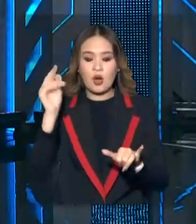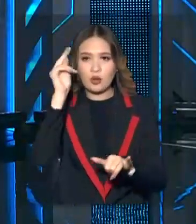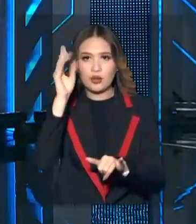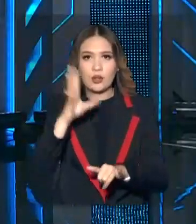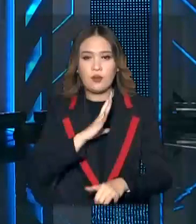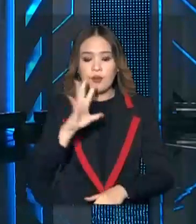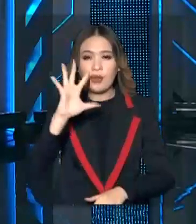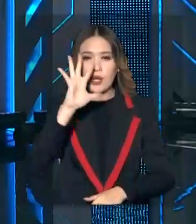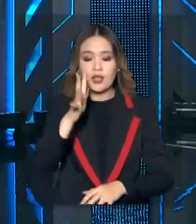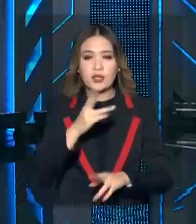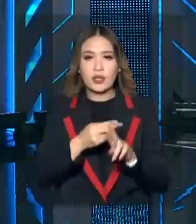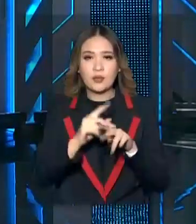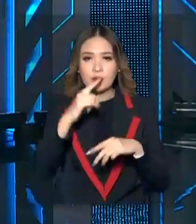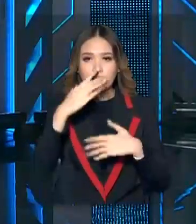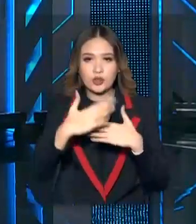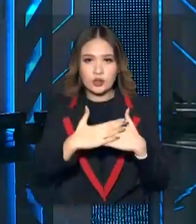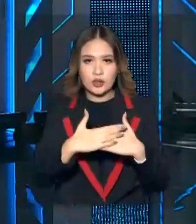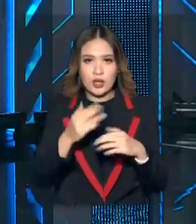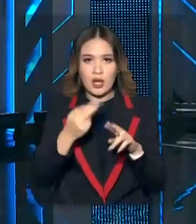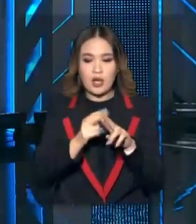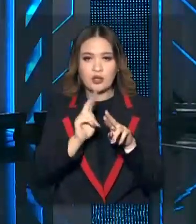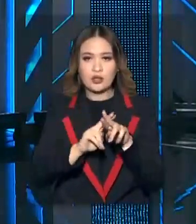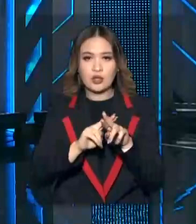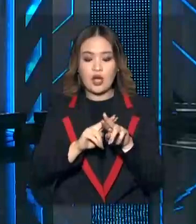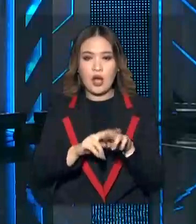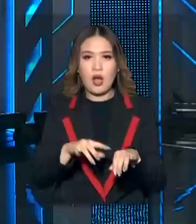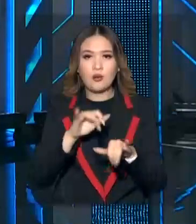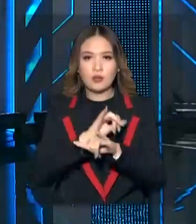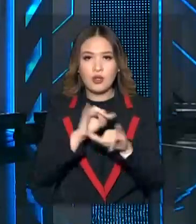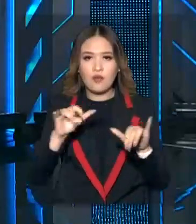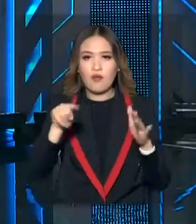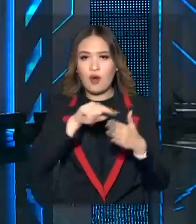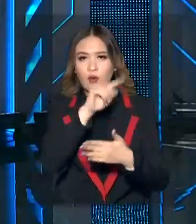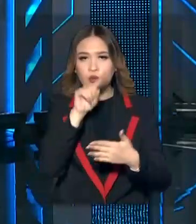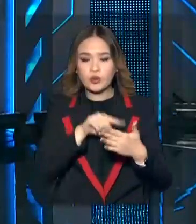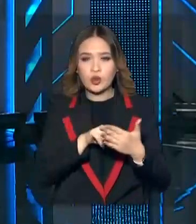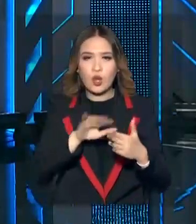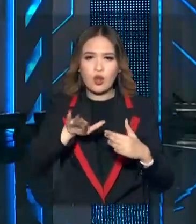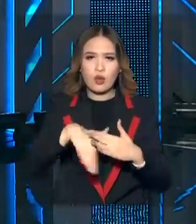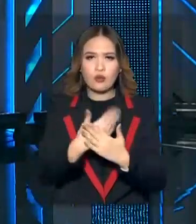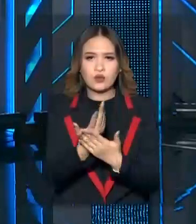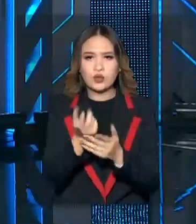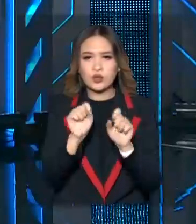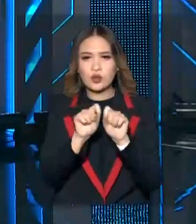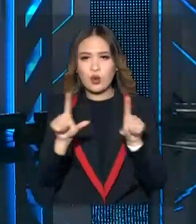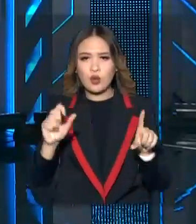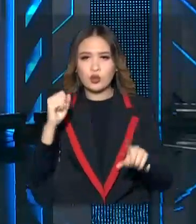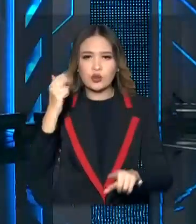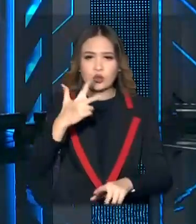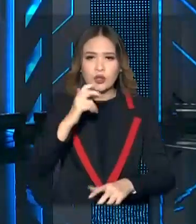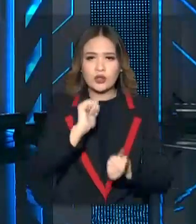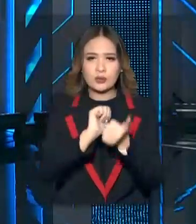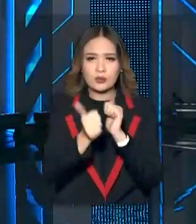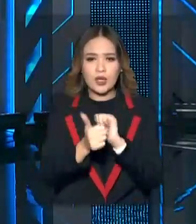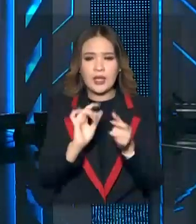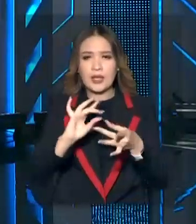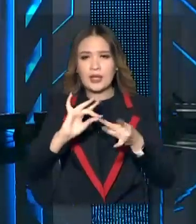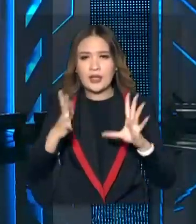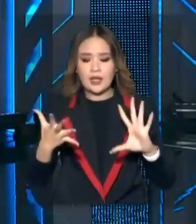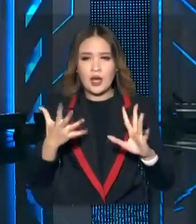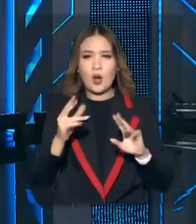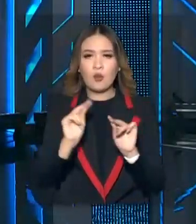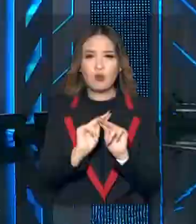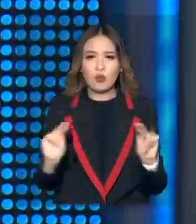на 5 ближайших лет. Затрагивает она обширный ряд вопросов: новые школы, трехсменка, интернет,